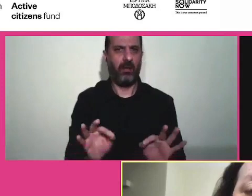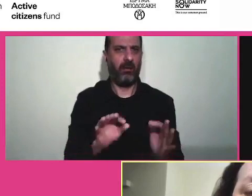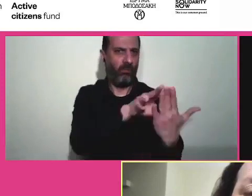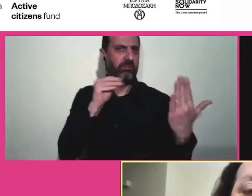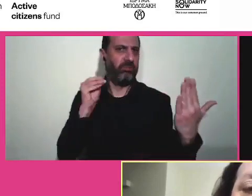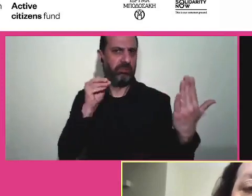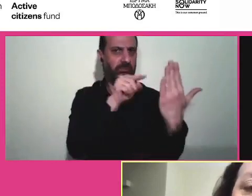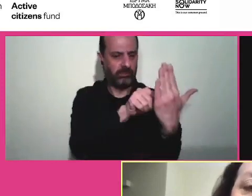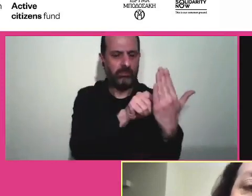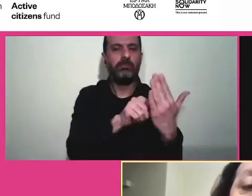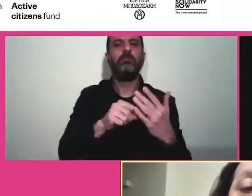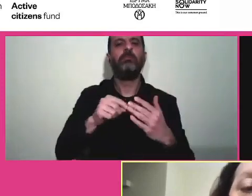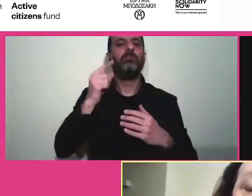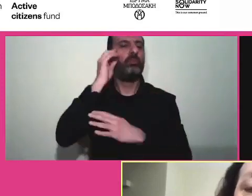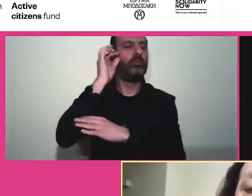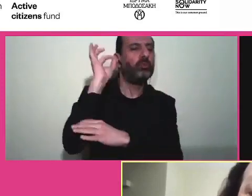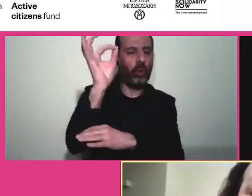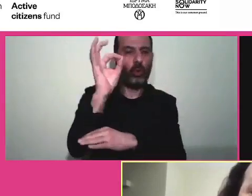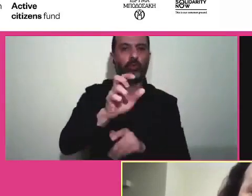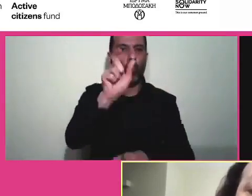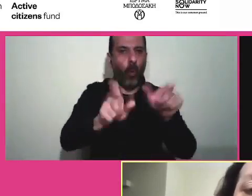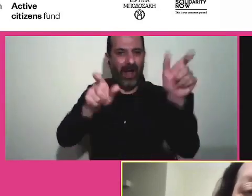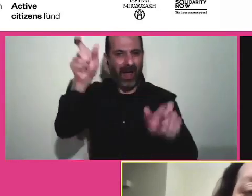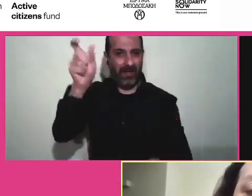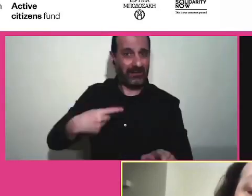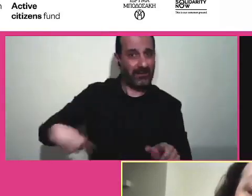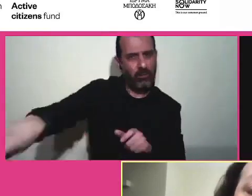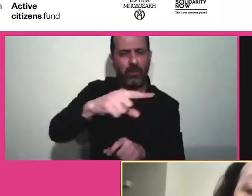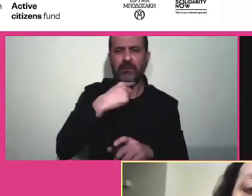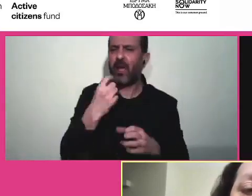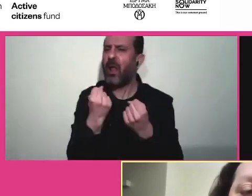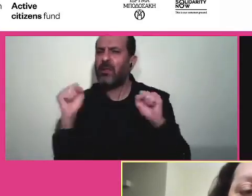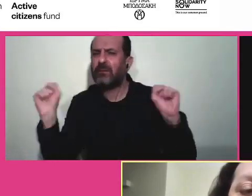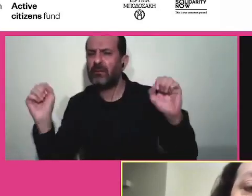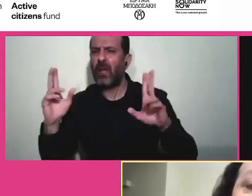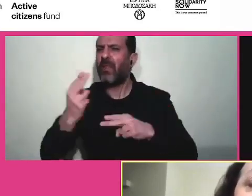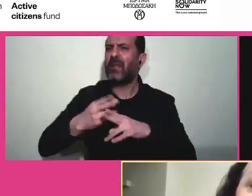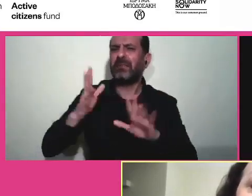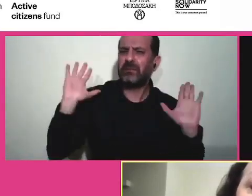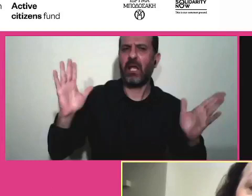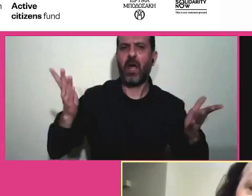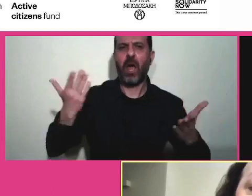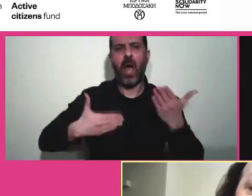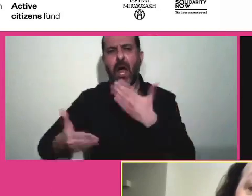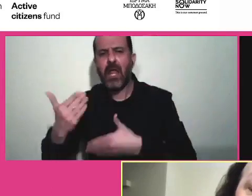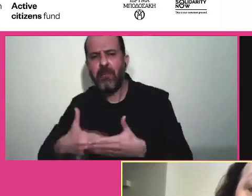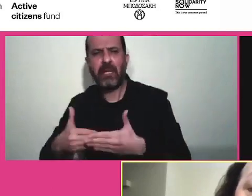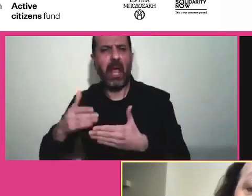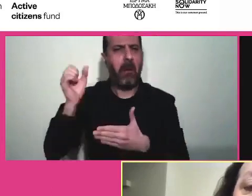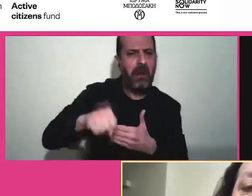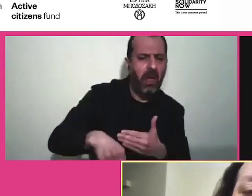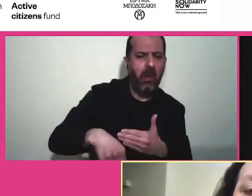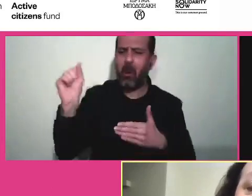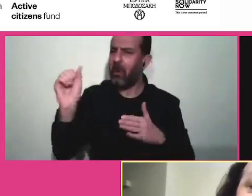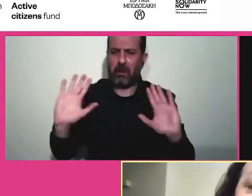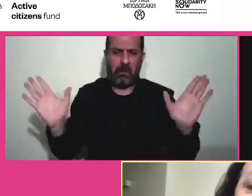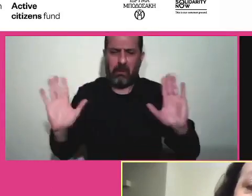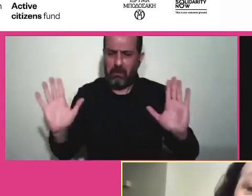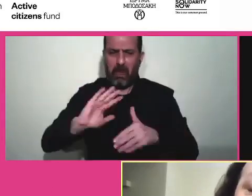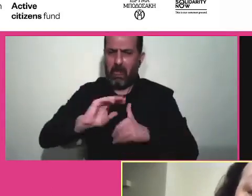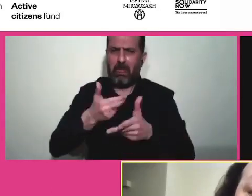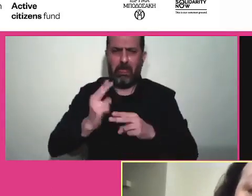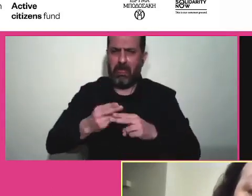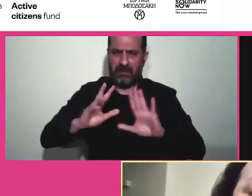θέλουμε να κάνουμε είναι κάθε ένας από εμάς, ανεξαρτήτως αναπηρίας ή όχι, να στηρίξει και